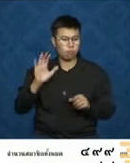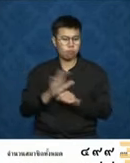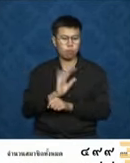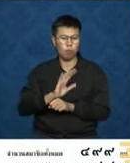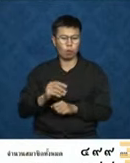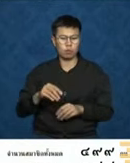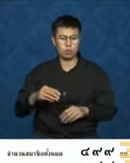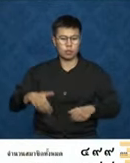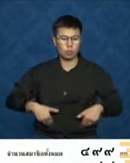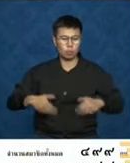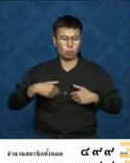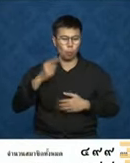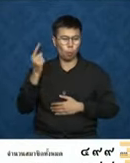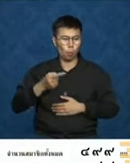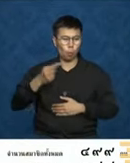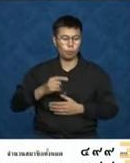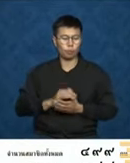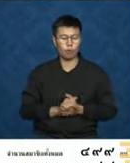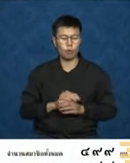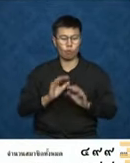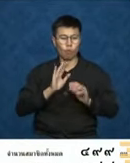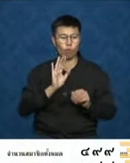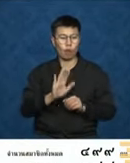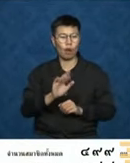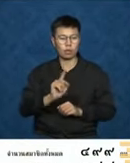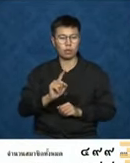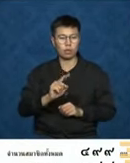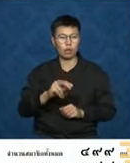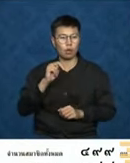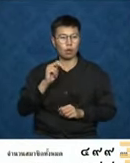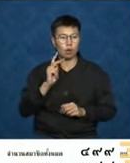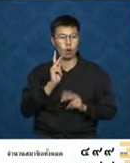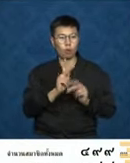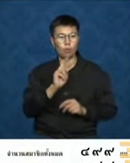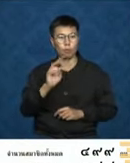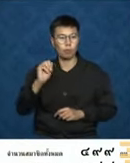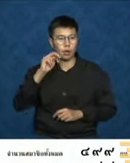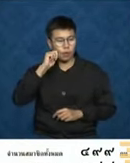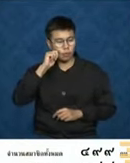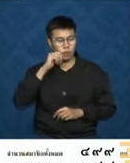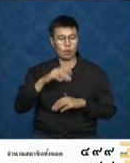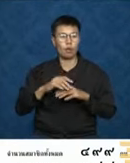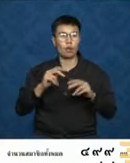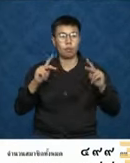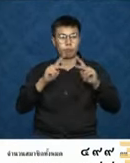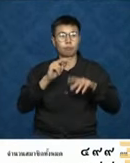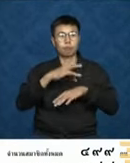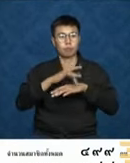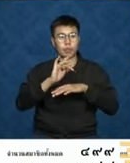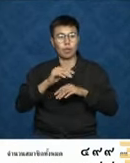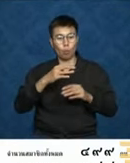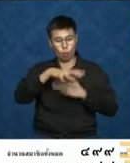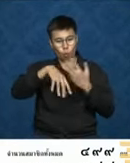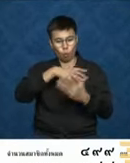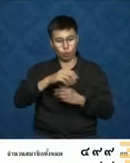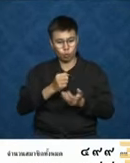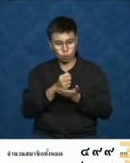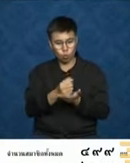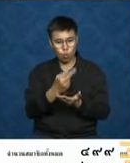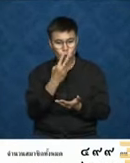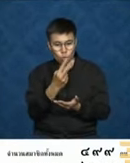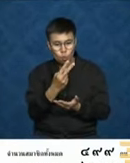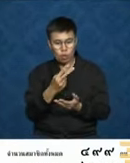เวลานานครับผมจึงอยากขอฝากท่านประธานไปยังกรมทรัพยากรน้ำกระทรวงทรัพยากรธรรมชาติและสิ่งแวดล้อมช่วยลงไปดูลงไปสำรวจและพิจารณา